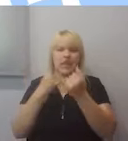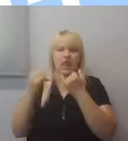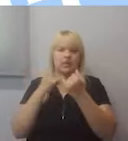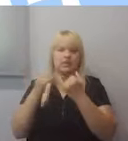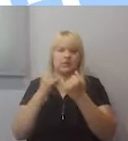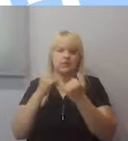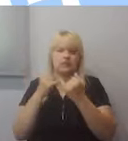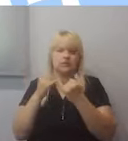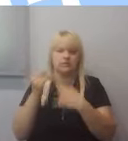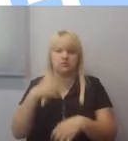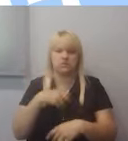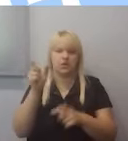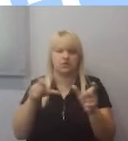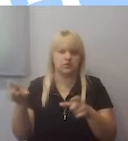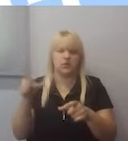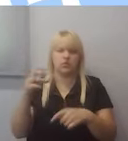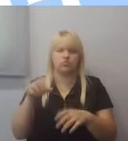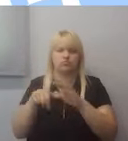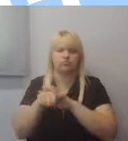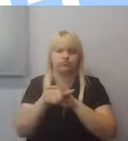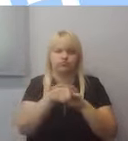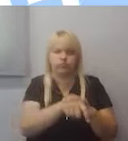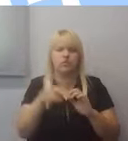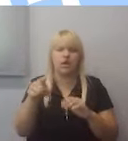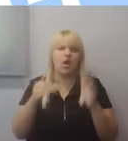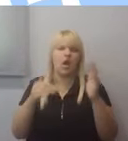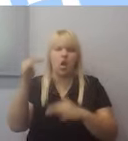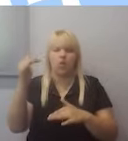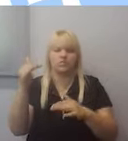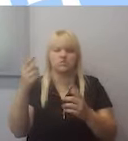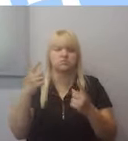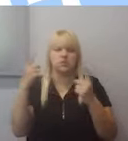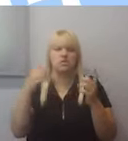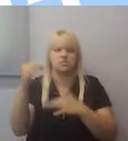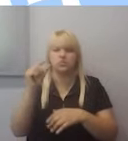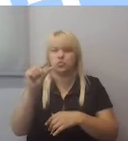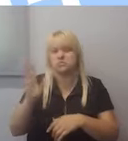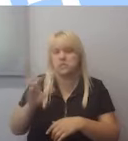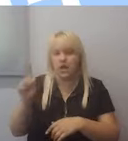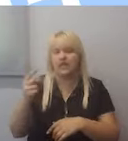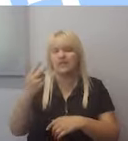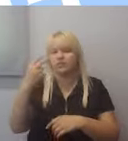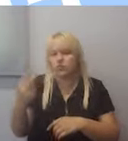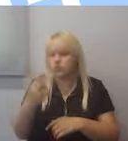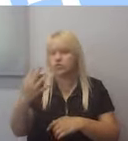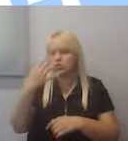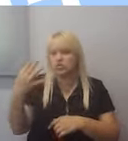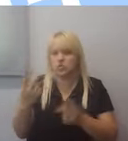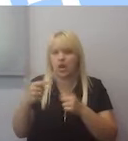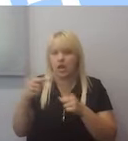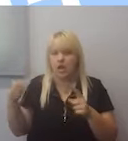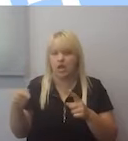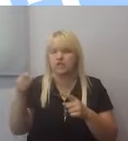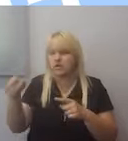apzīmēti ar bruņuupuci kas ir augsta prioritāte var drusku pagaidīt bet ja divas četras stundas laikā viņiem nebūs